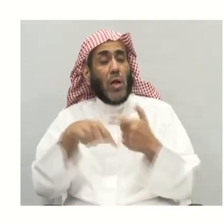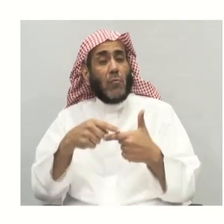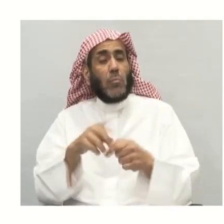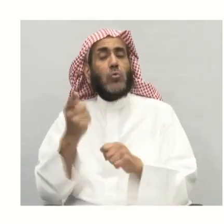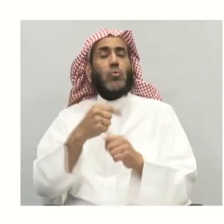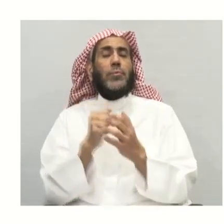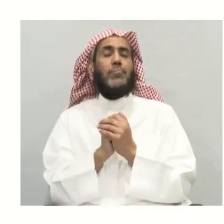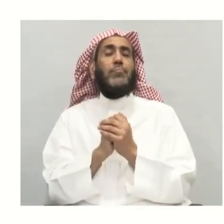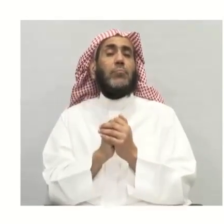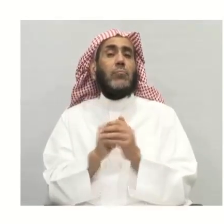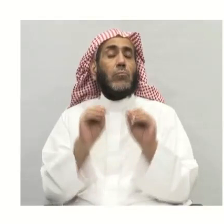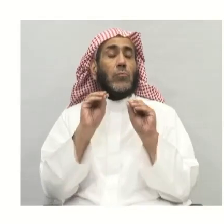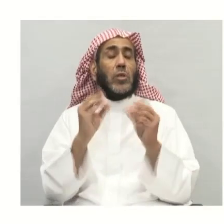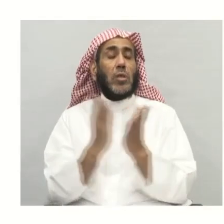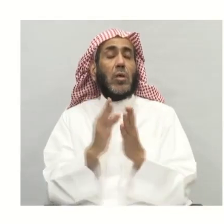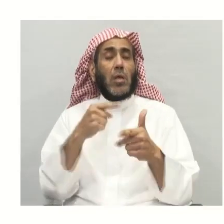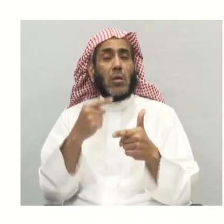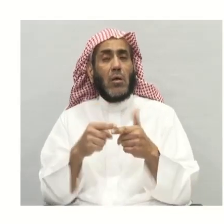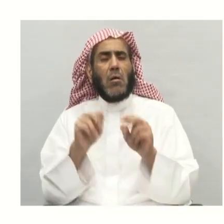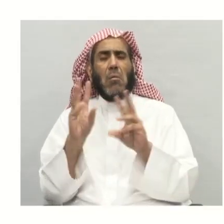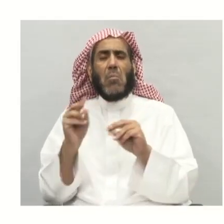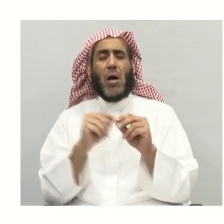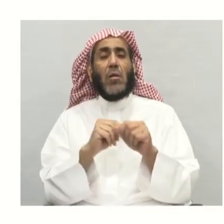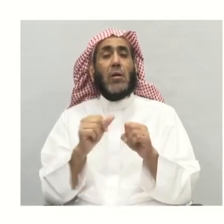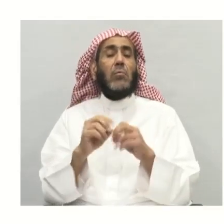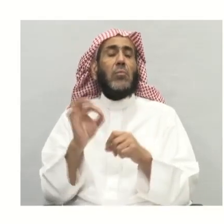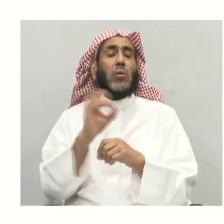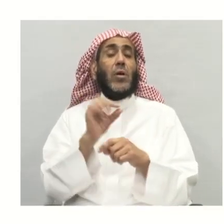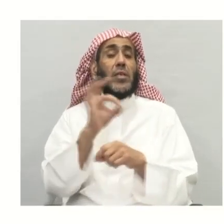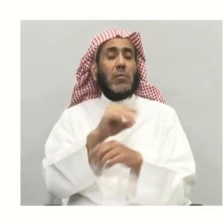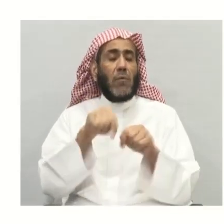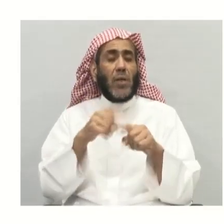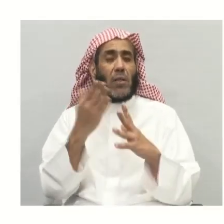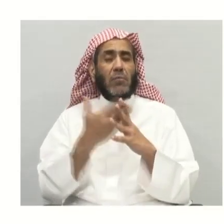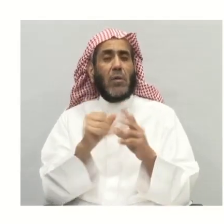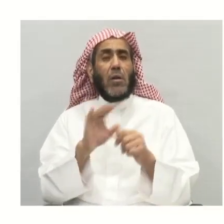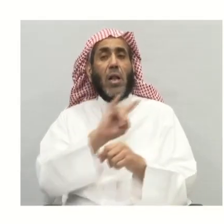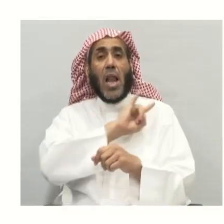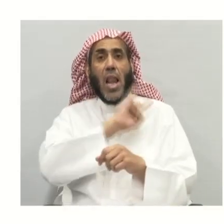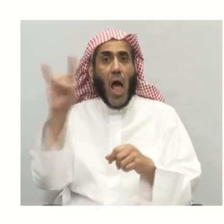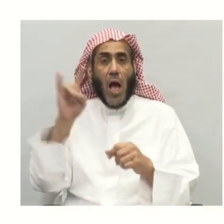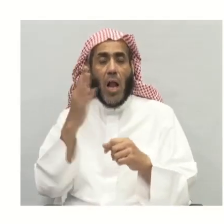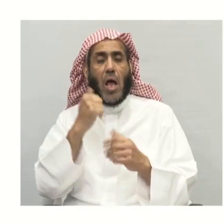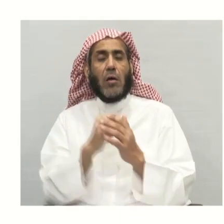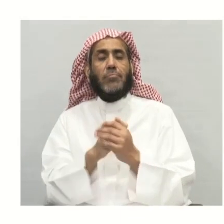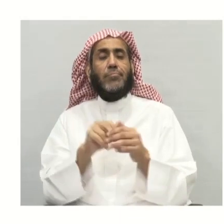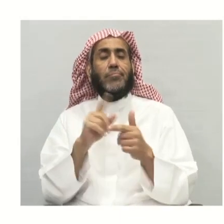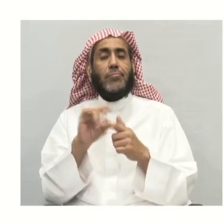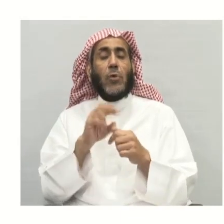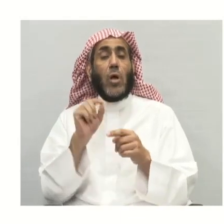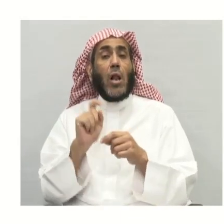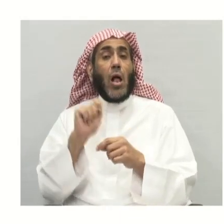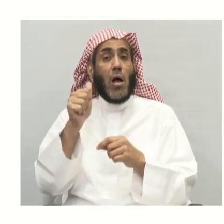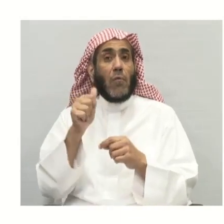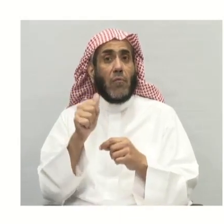منصوبا ودرسنا كذلك بعض الادوات الجازمه خلال هذا الفصل لا الناهيه وهي حرف